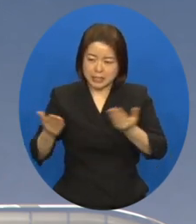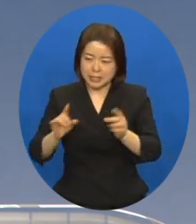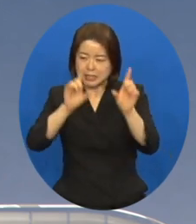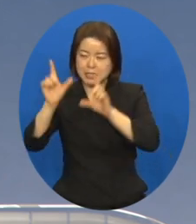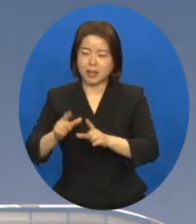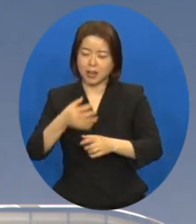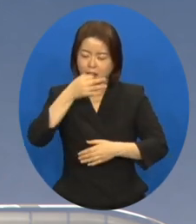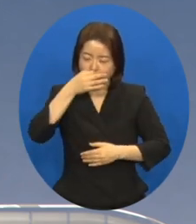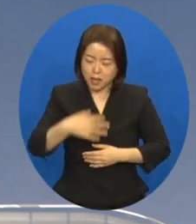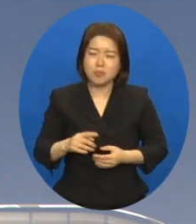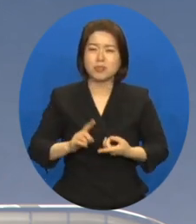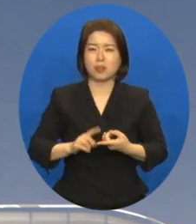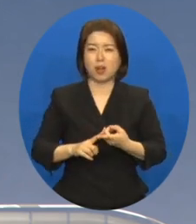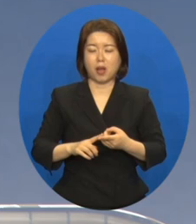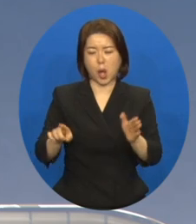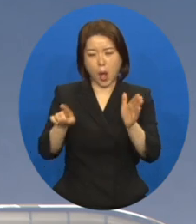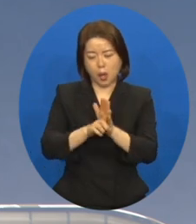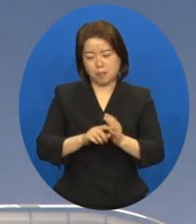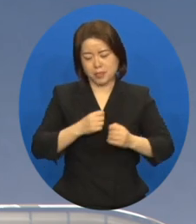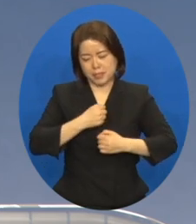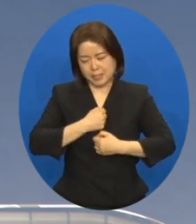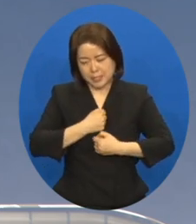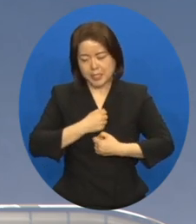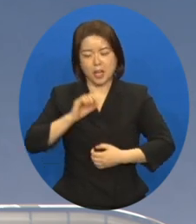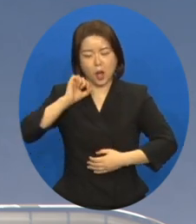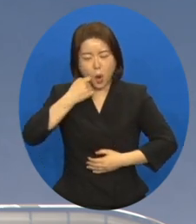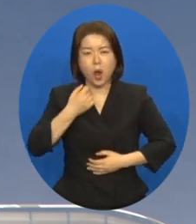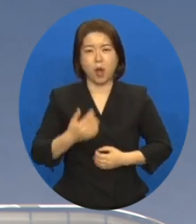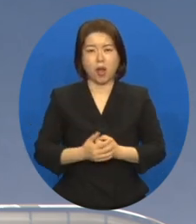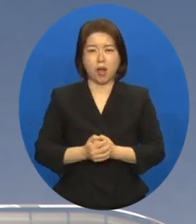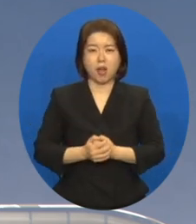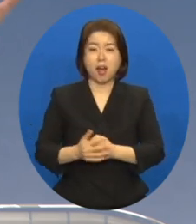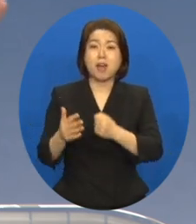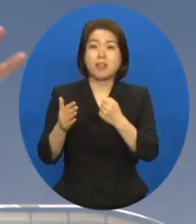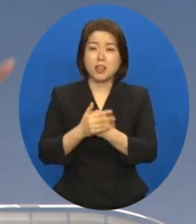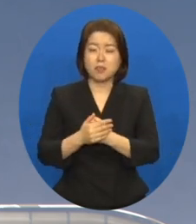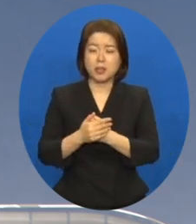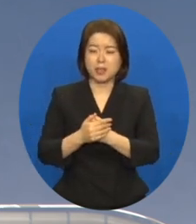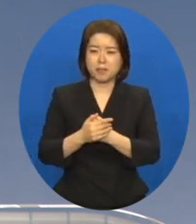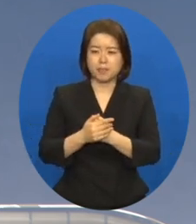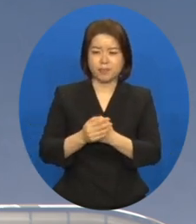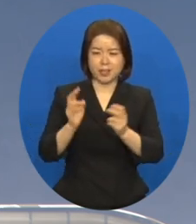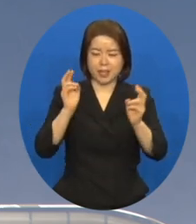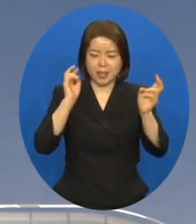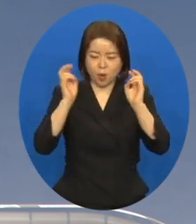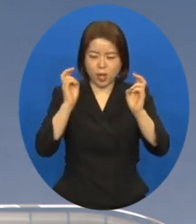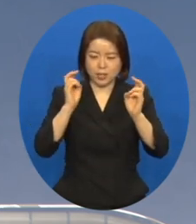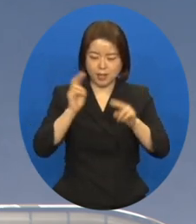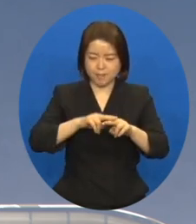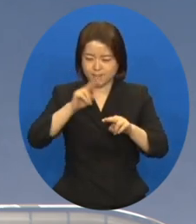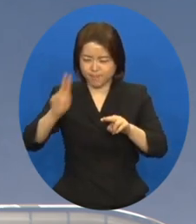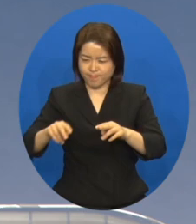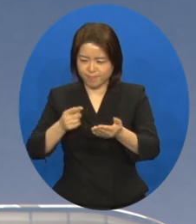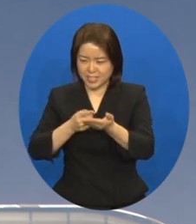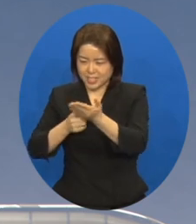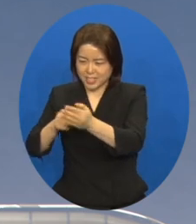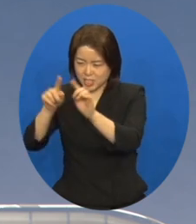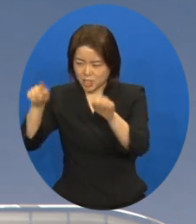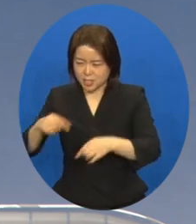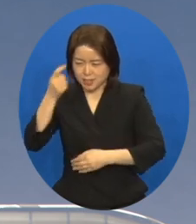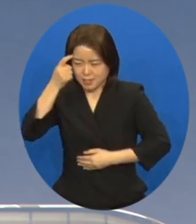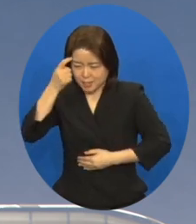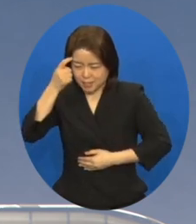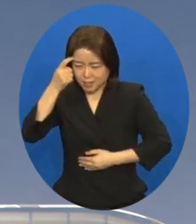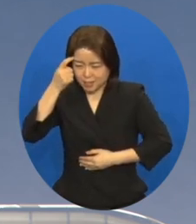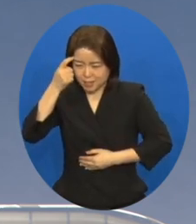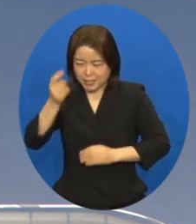힘든지 믿음 지키기가 너무 어렵고 그래서 사표를 내려고 생각을 하고 있다는 겁니다. 하나님의 응답을